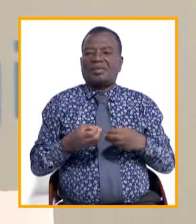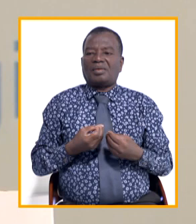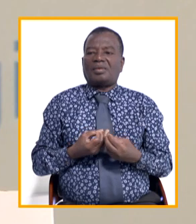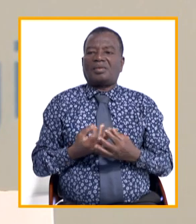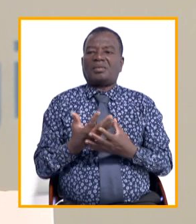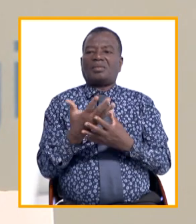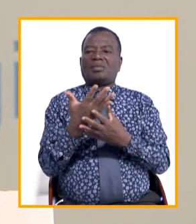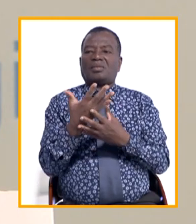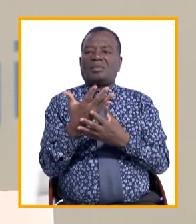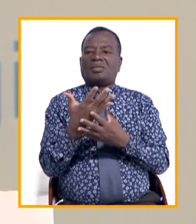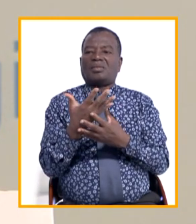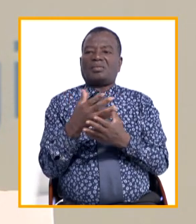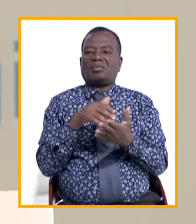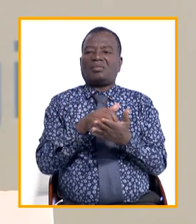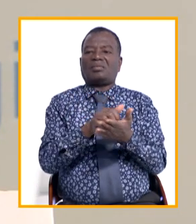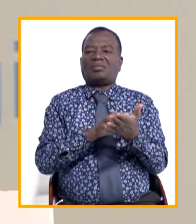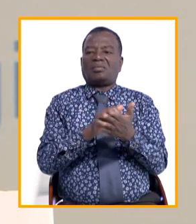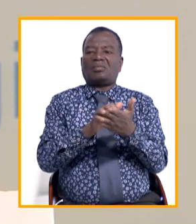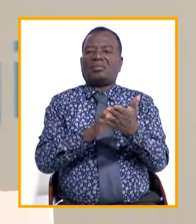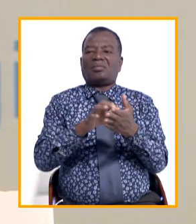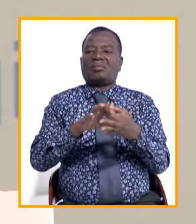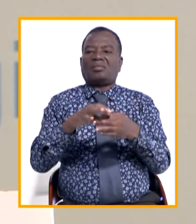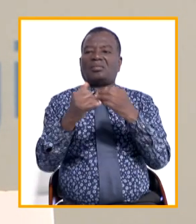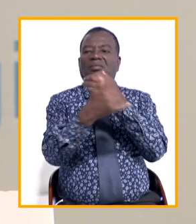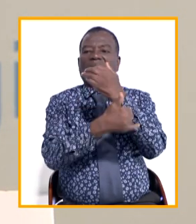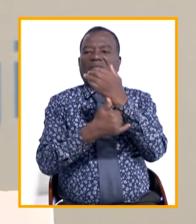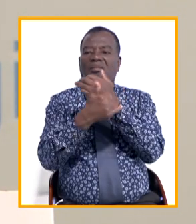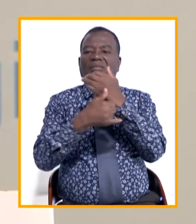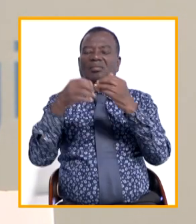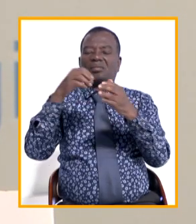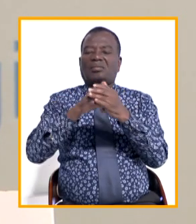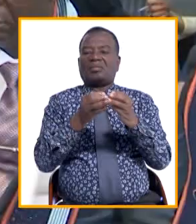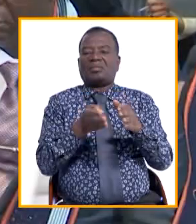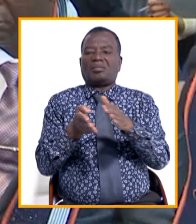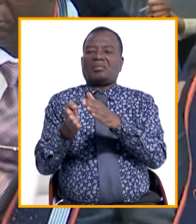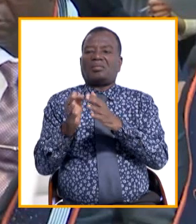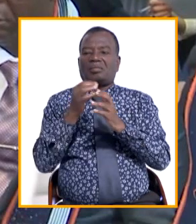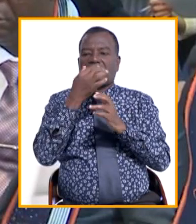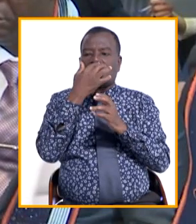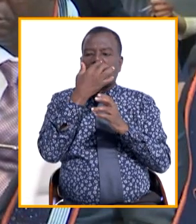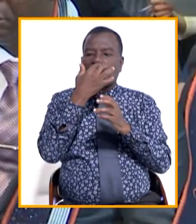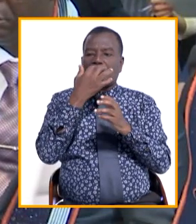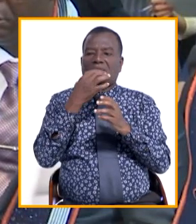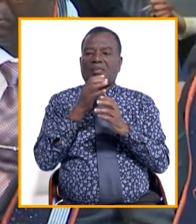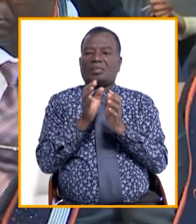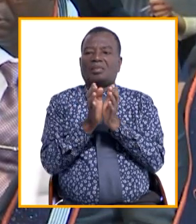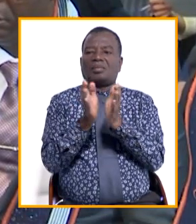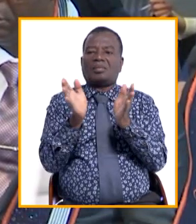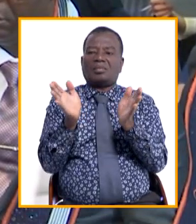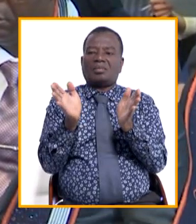ressortir la fragilité de la plupart de nos pays dans ce domaine. De façon